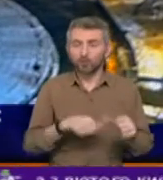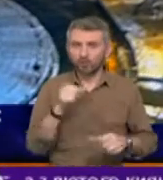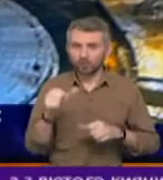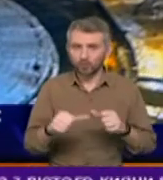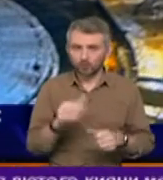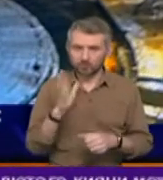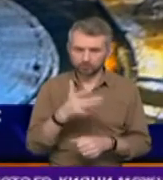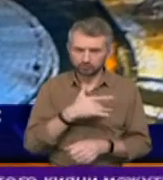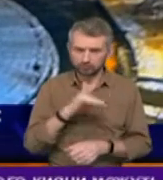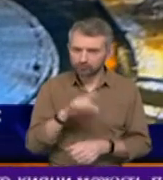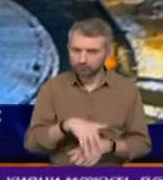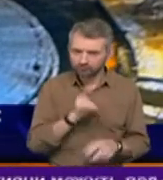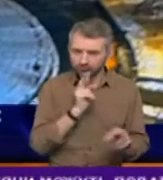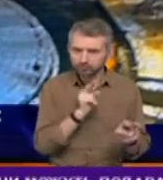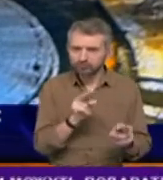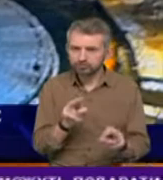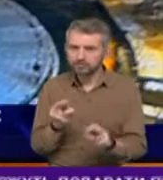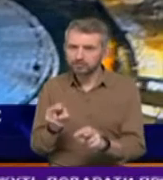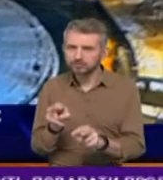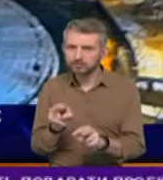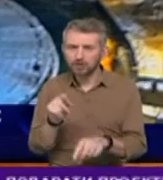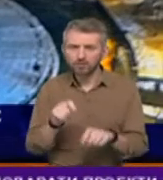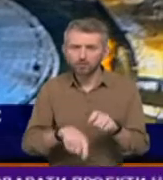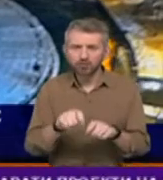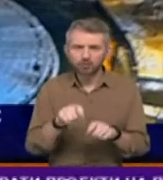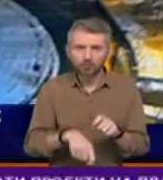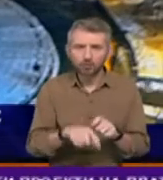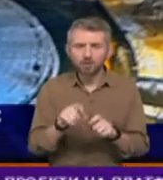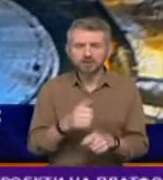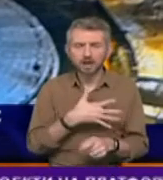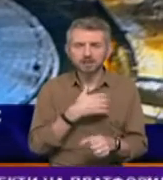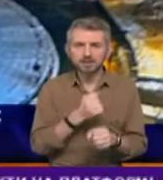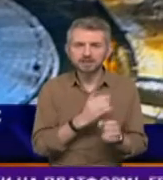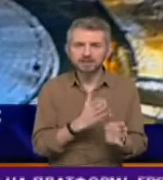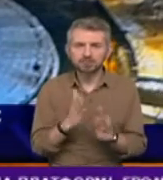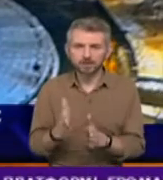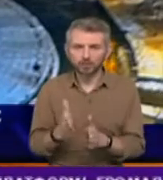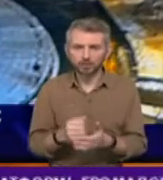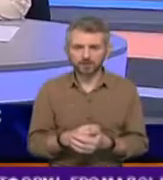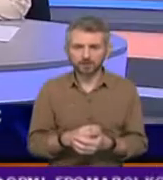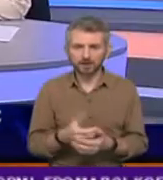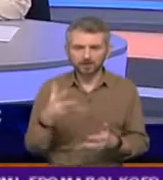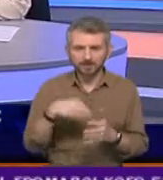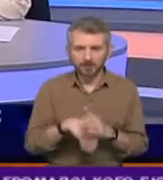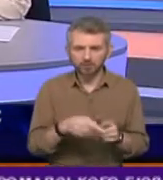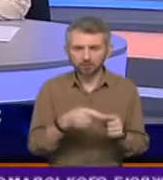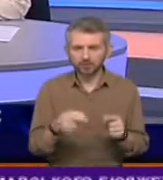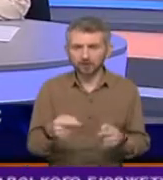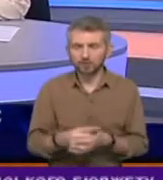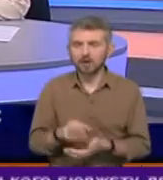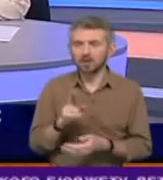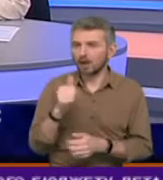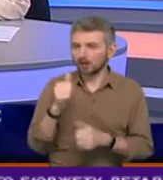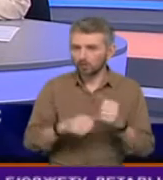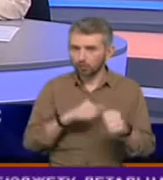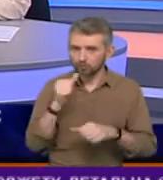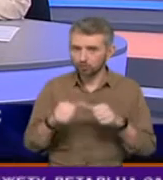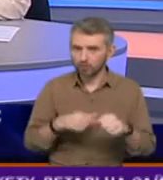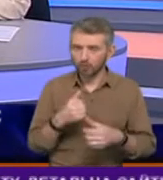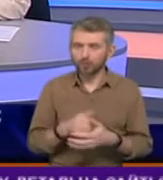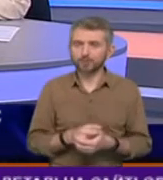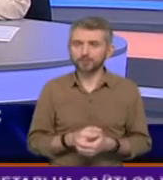просто розробляємо тест, який перекладаємо, він однаковий. Цей тест абсолютно ідентичний. Тобто цифрові там показники, чи поставити